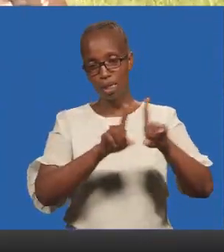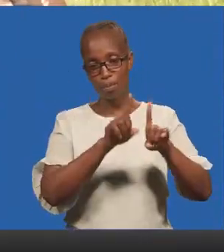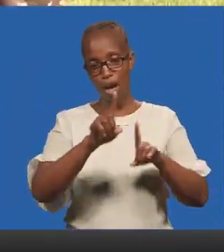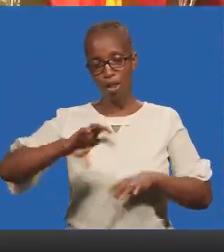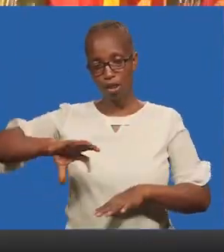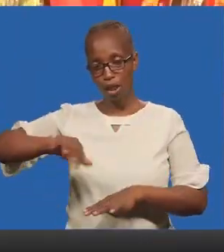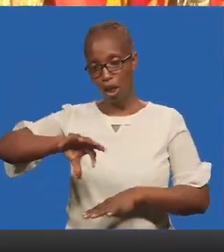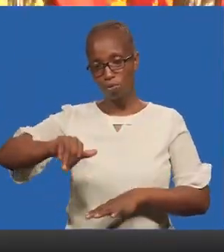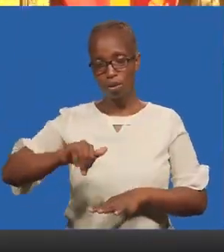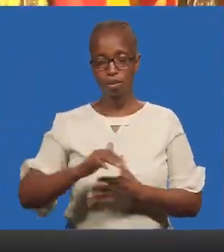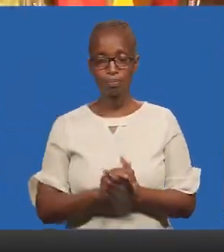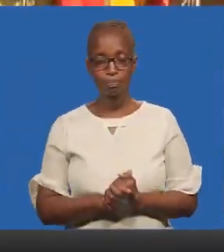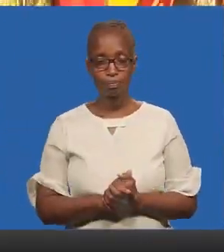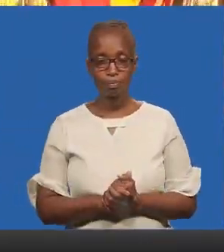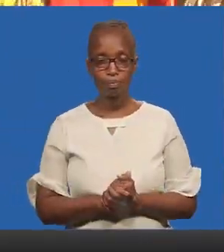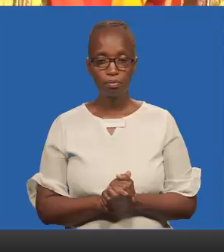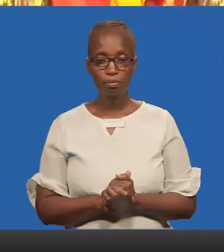hiyo.